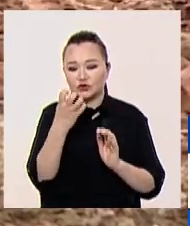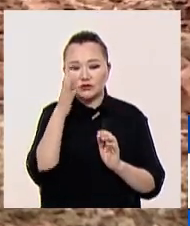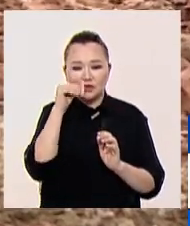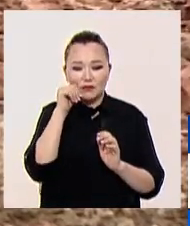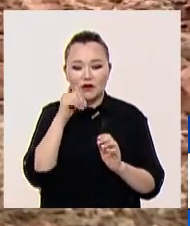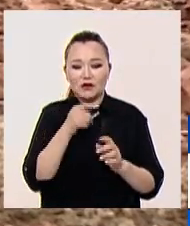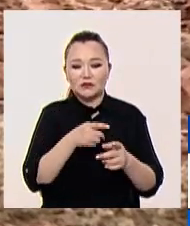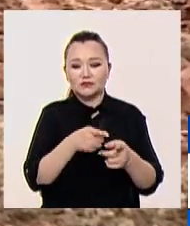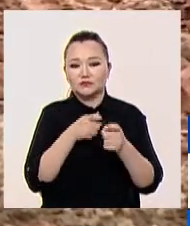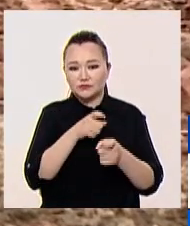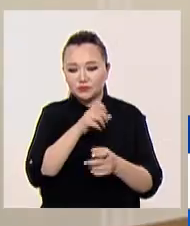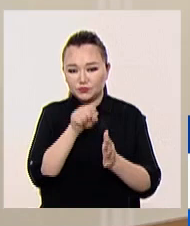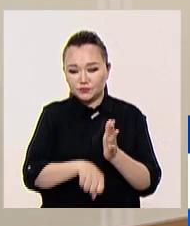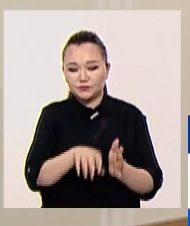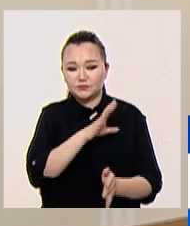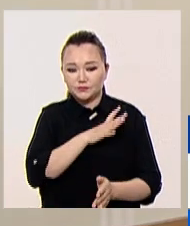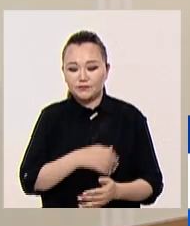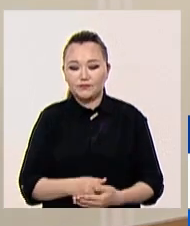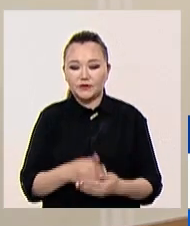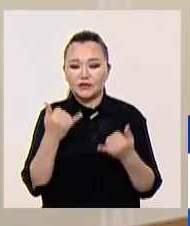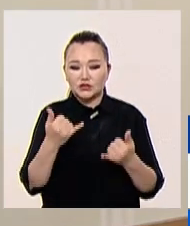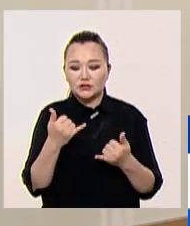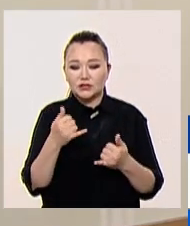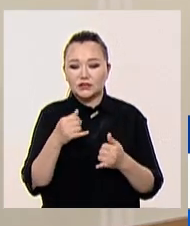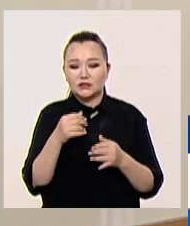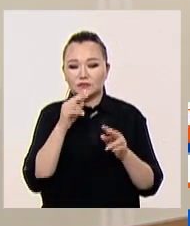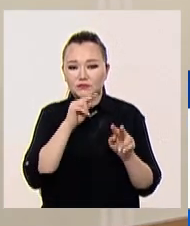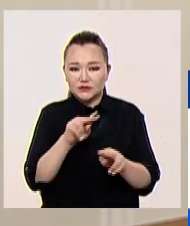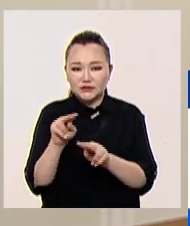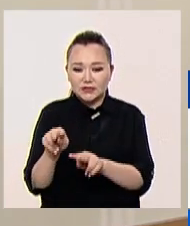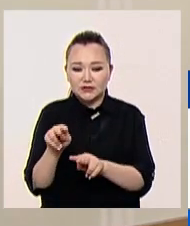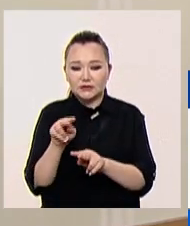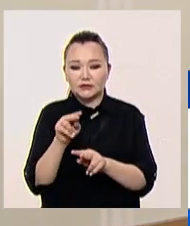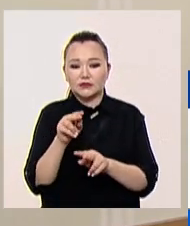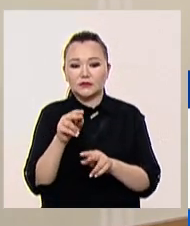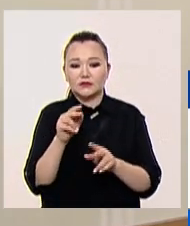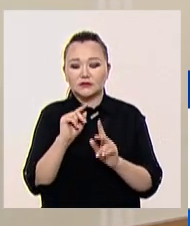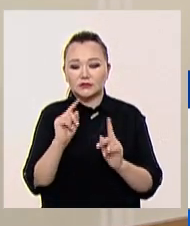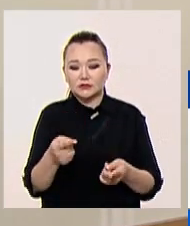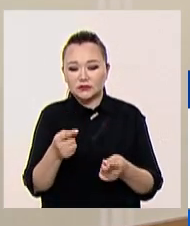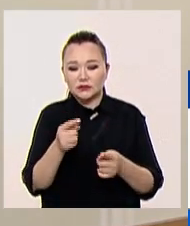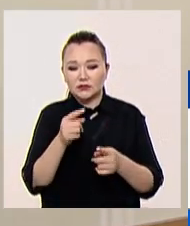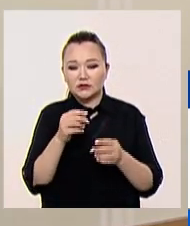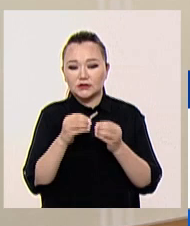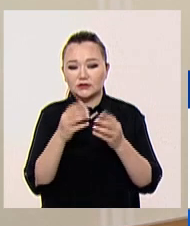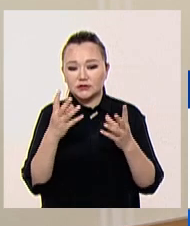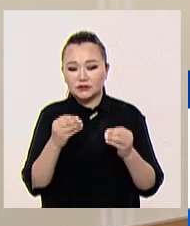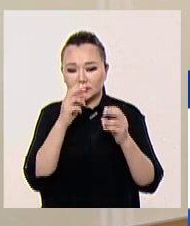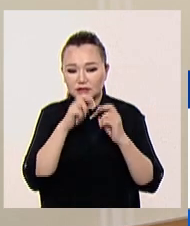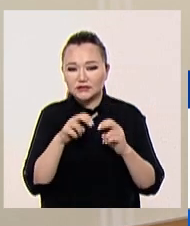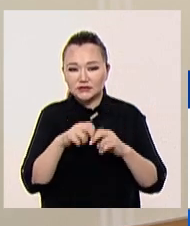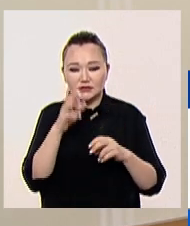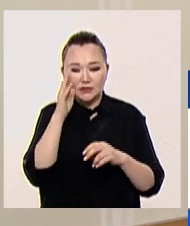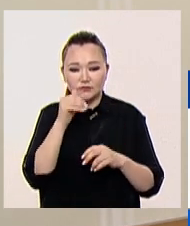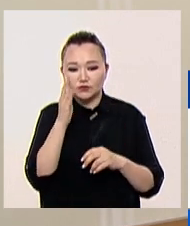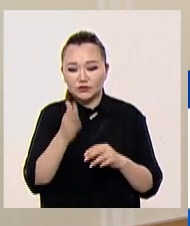итті атқан екен. Қазір ветстанцияның бақылауында тұр. Қамап қойып 10 күн бойы қараймыз.